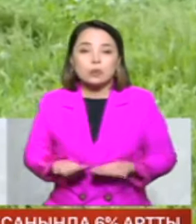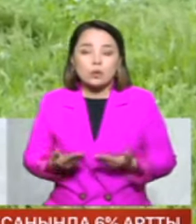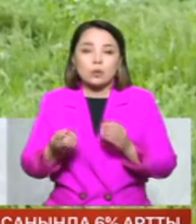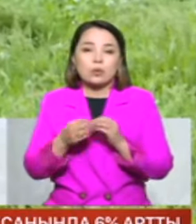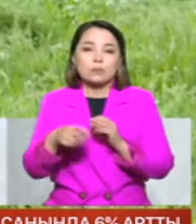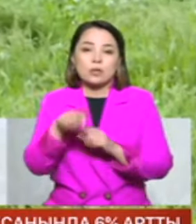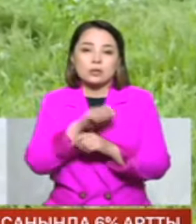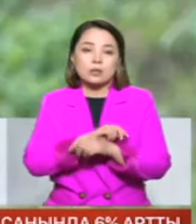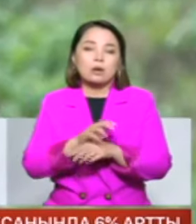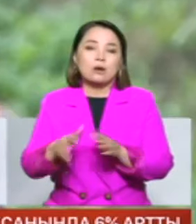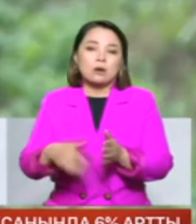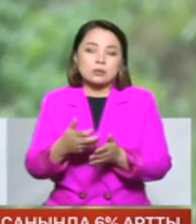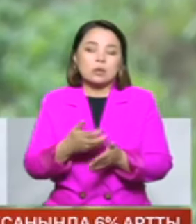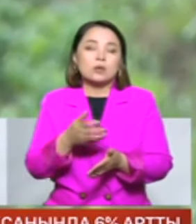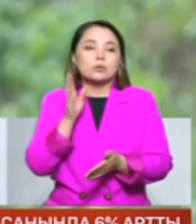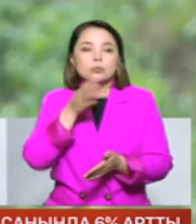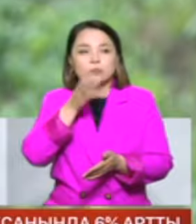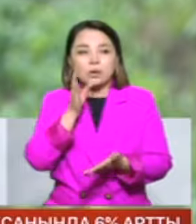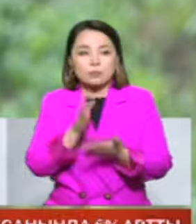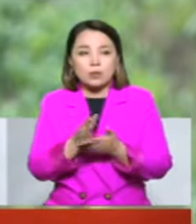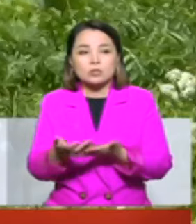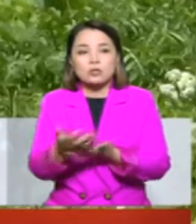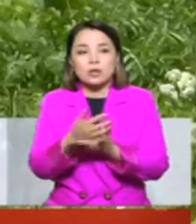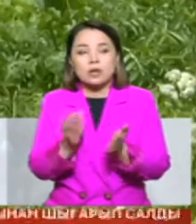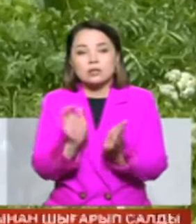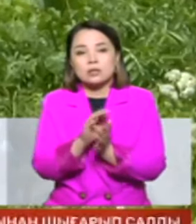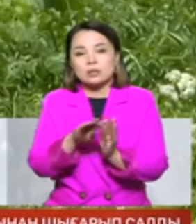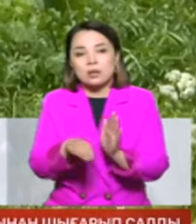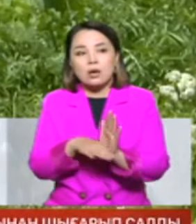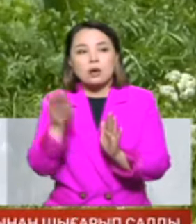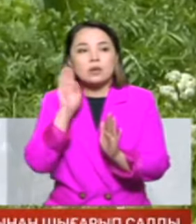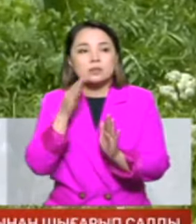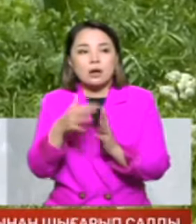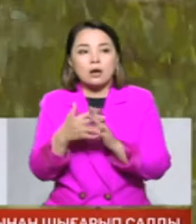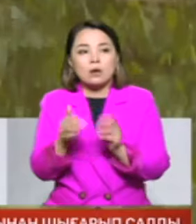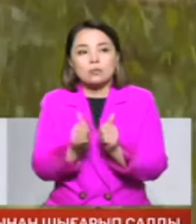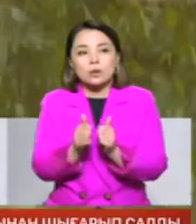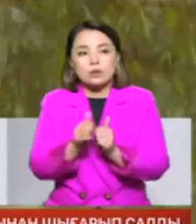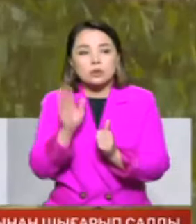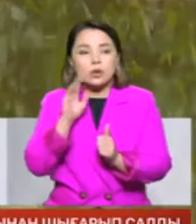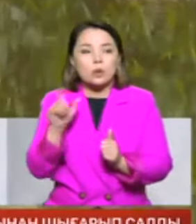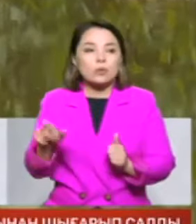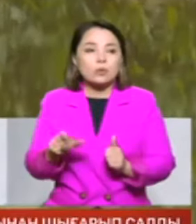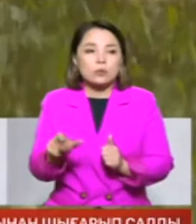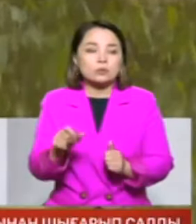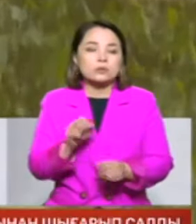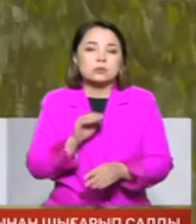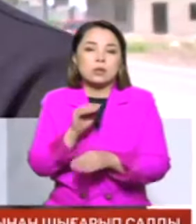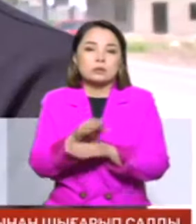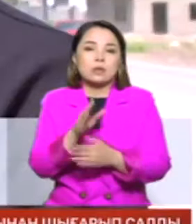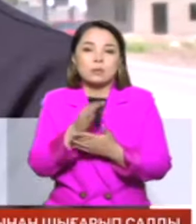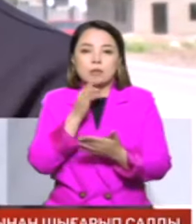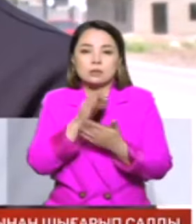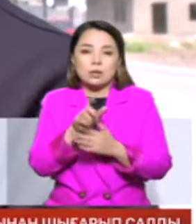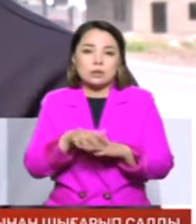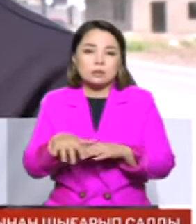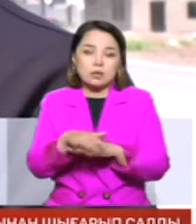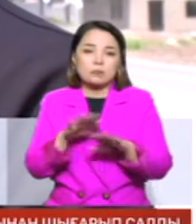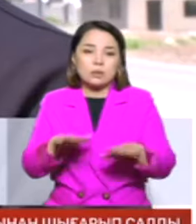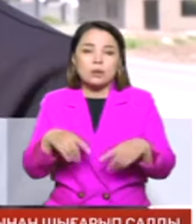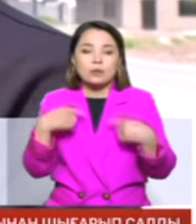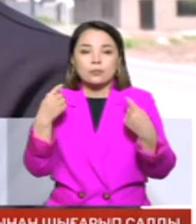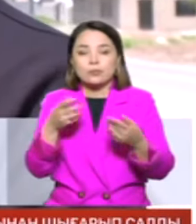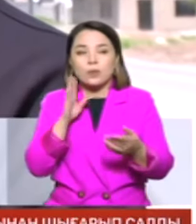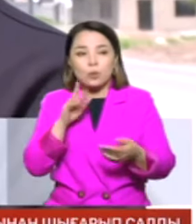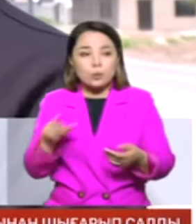метр жерді қазып су ішіп отыр. Ал жиналған кәріз суы жер астымен өтіп, ауыл маңындағы өзенге де қосылып жатыр, дейді жұрт. Өзенді малдар